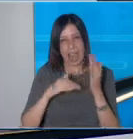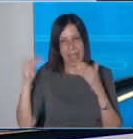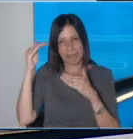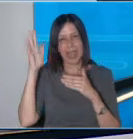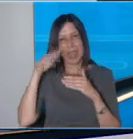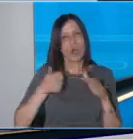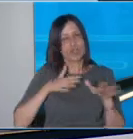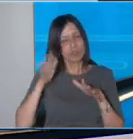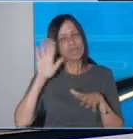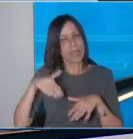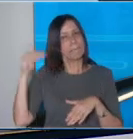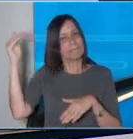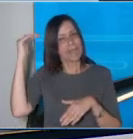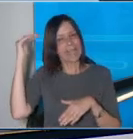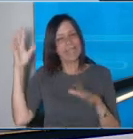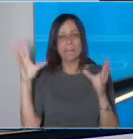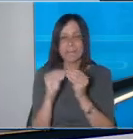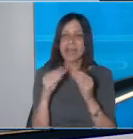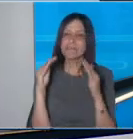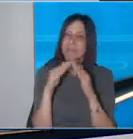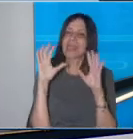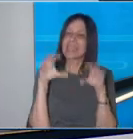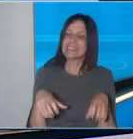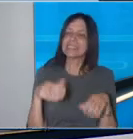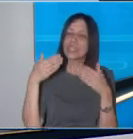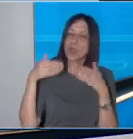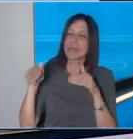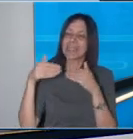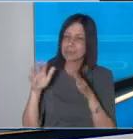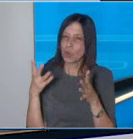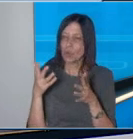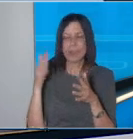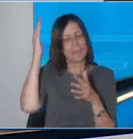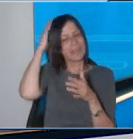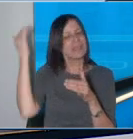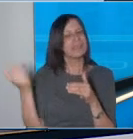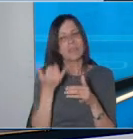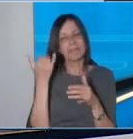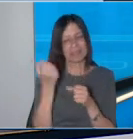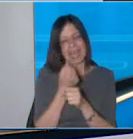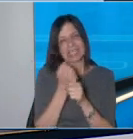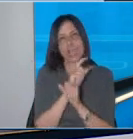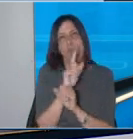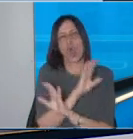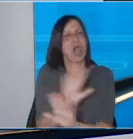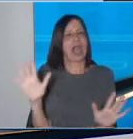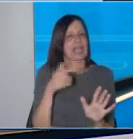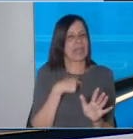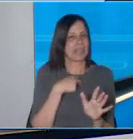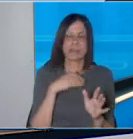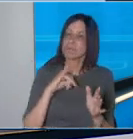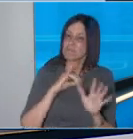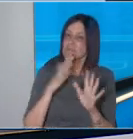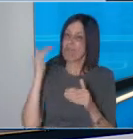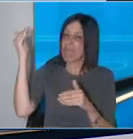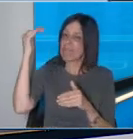ראש הממשלה וגם של בני גנץ, ביחד בבית הנשיא ביום העצמאות. זאת אומרת, ראש הממשלה נפתלי בנט תמיד מתעסק דווקא בלא אני, מעניין מאוד מה שגנץ